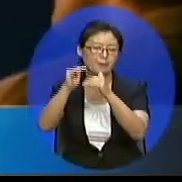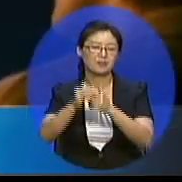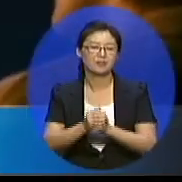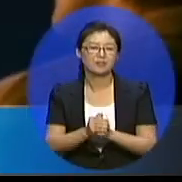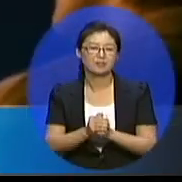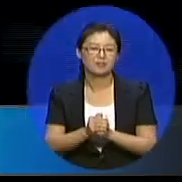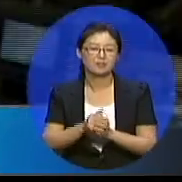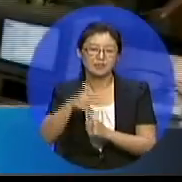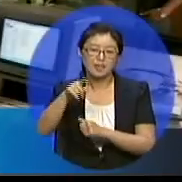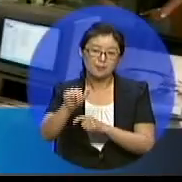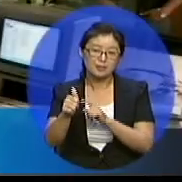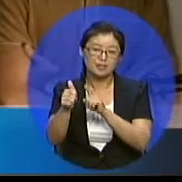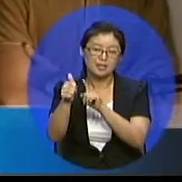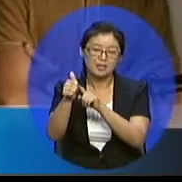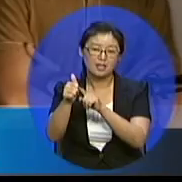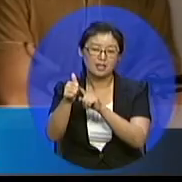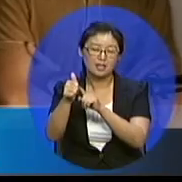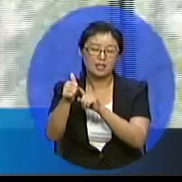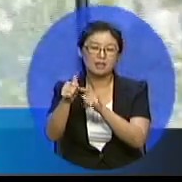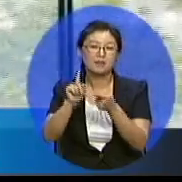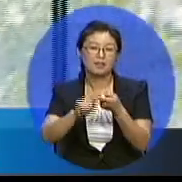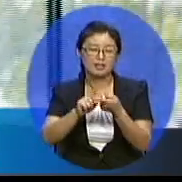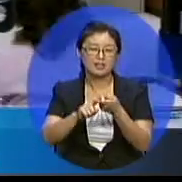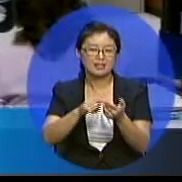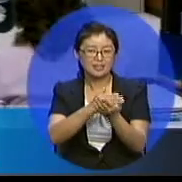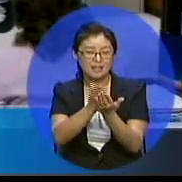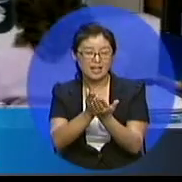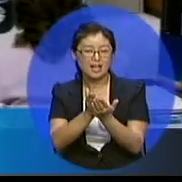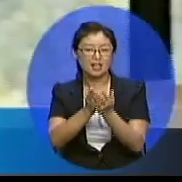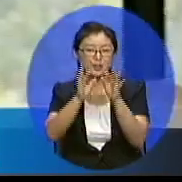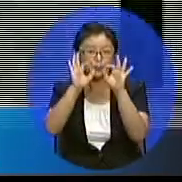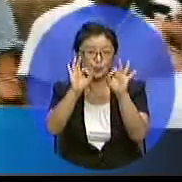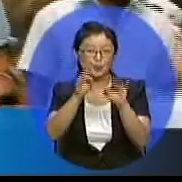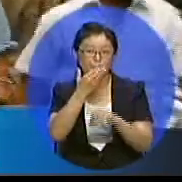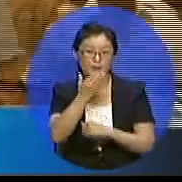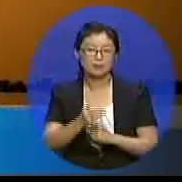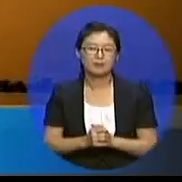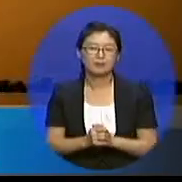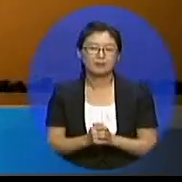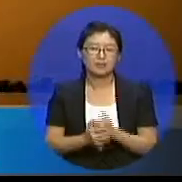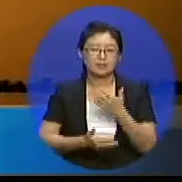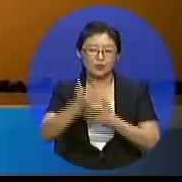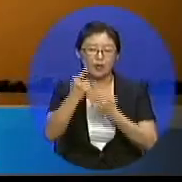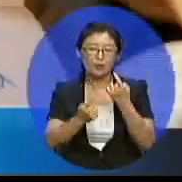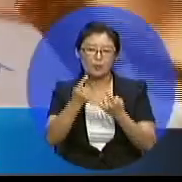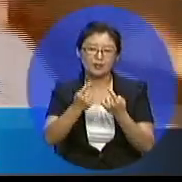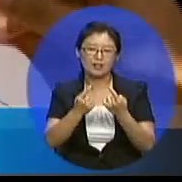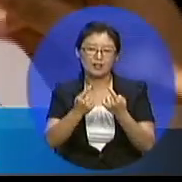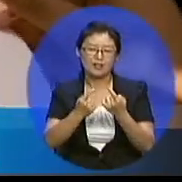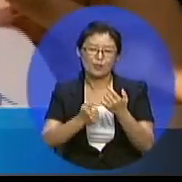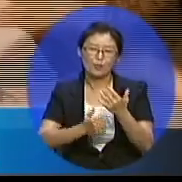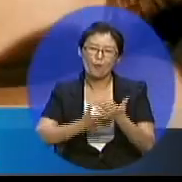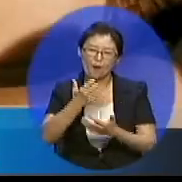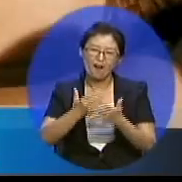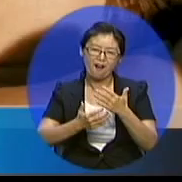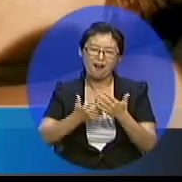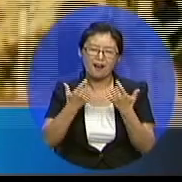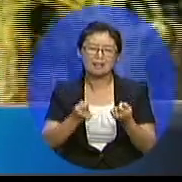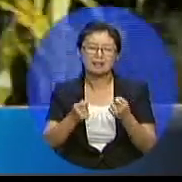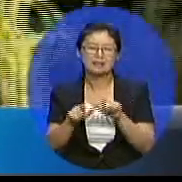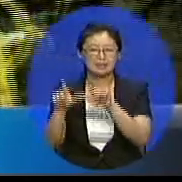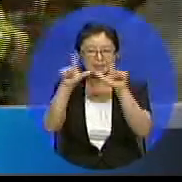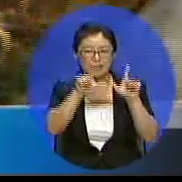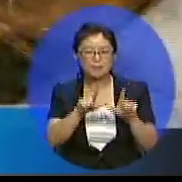우리가 잡스라는 인물을 바라보는 시각을 보다 다양하게 만드는데요. 영화보다 더 영화 같은 삶을 살다간 잡스의